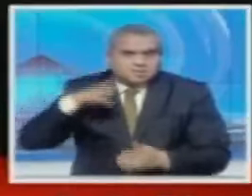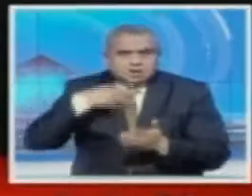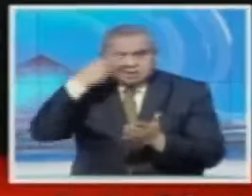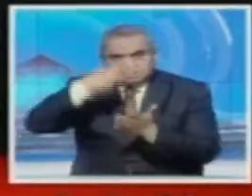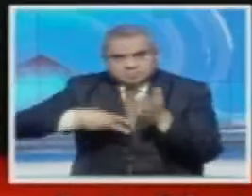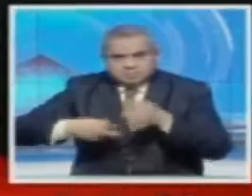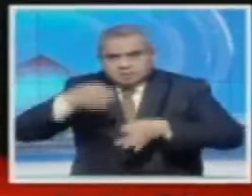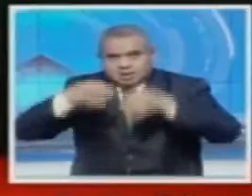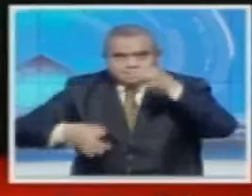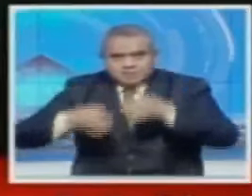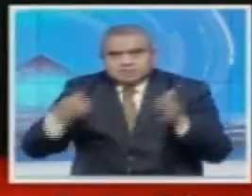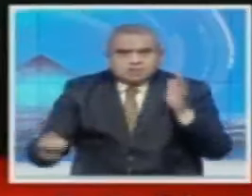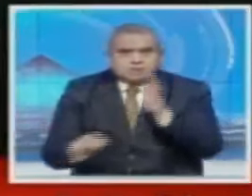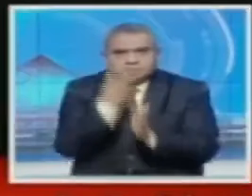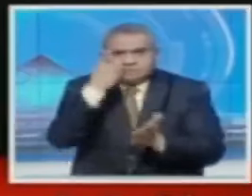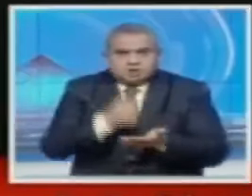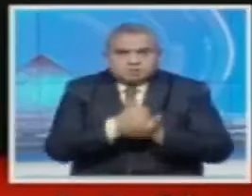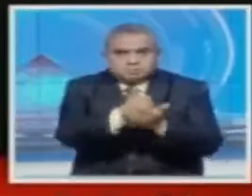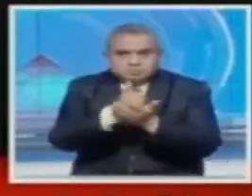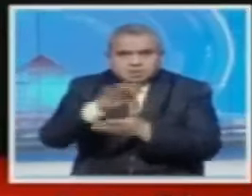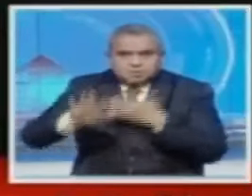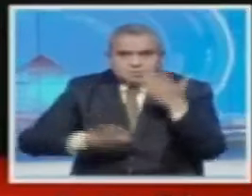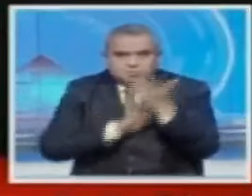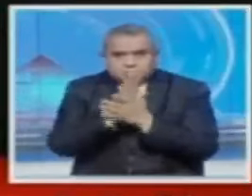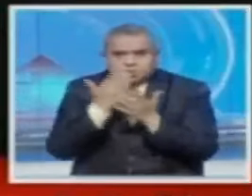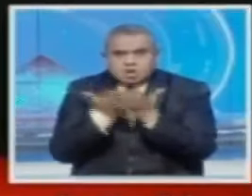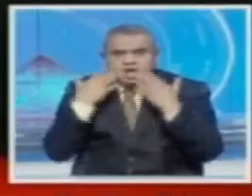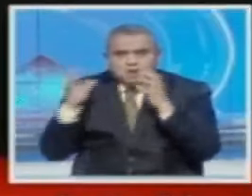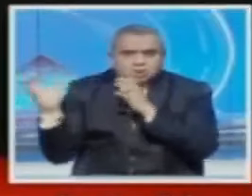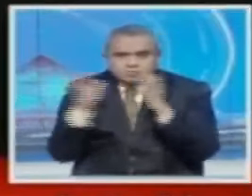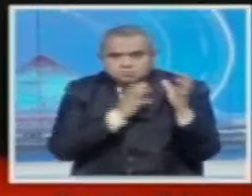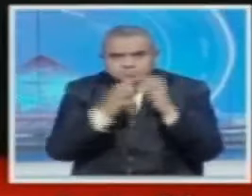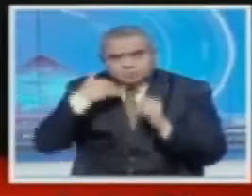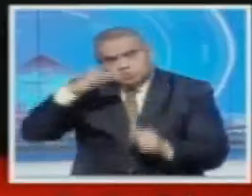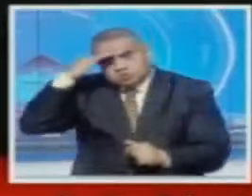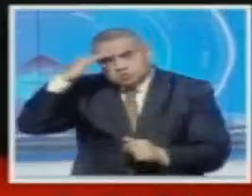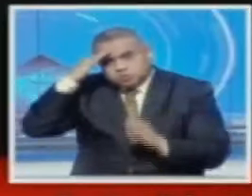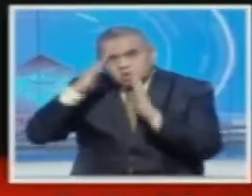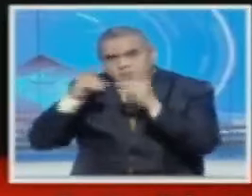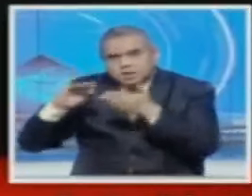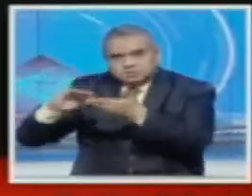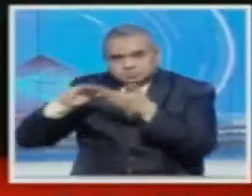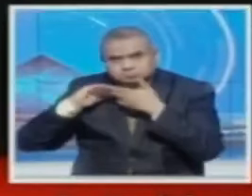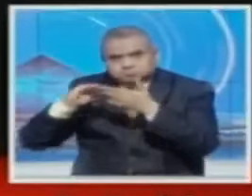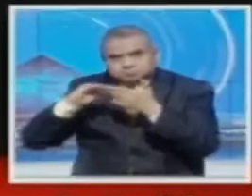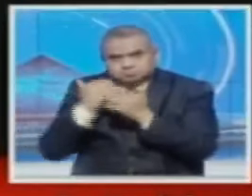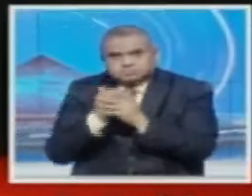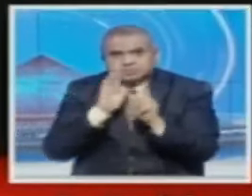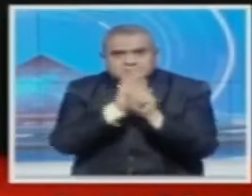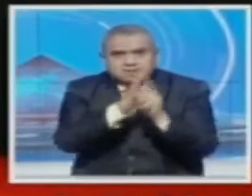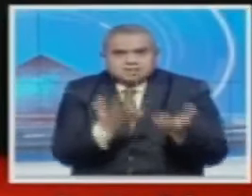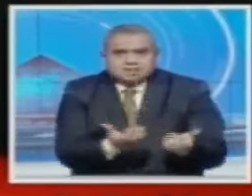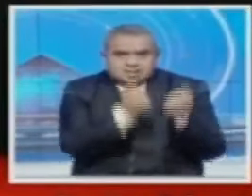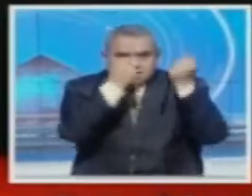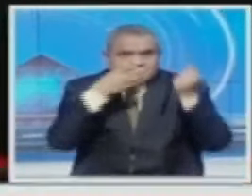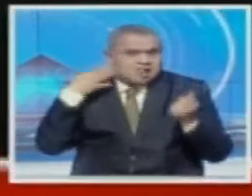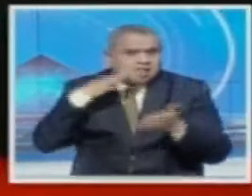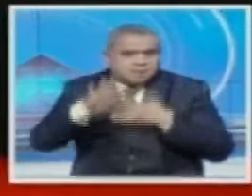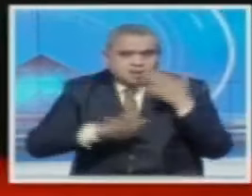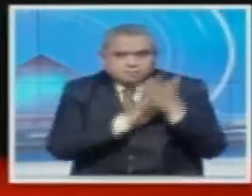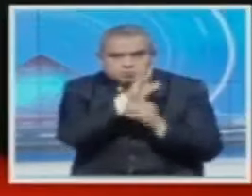ميزانية طارئة لإغاثة المناطق المنكوبة جراء الإعصار، ويشكر مصر على جهودها لمساندة ليبيا في